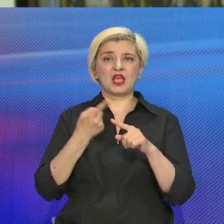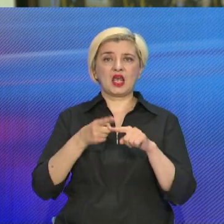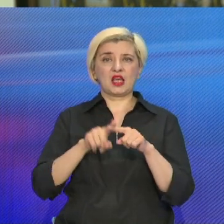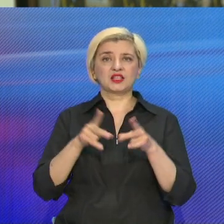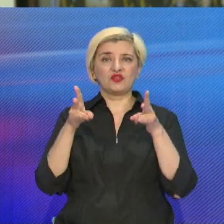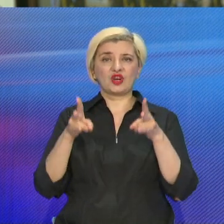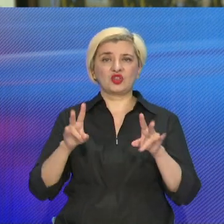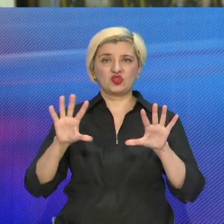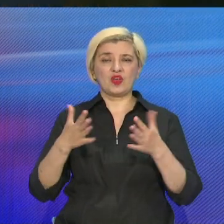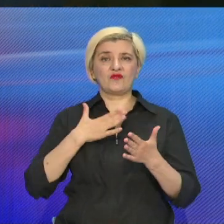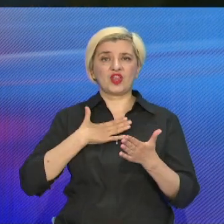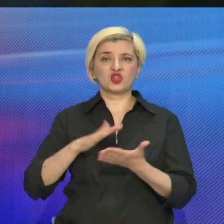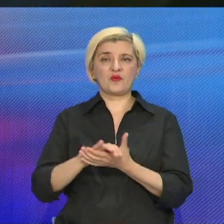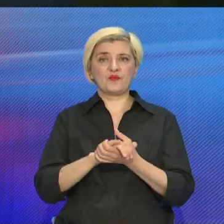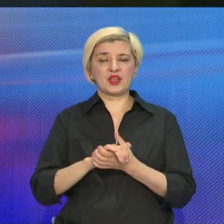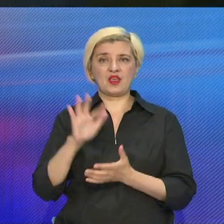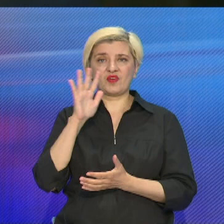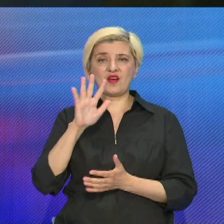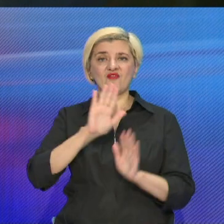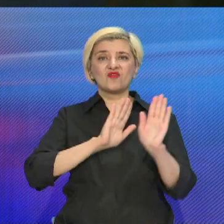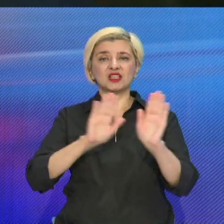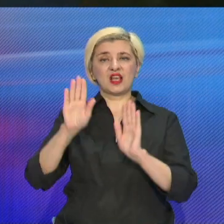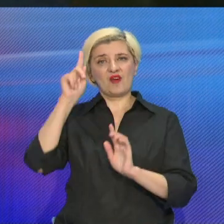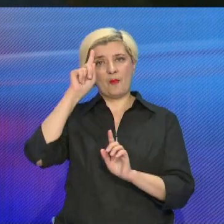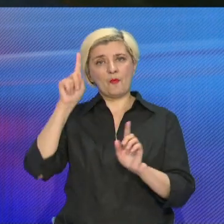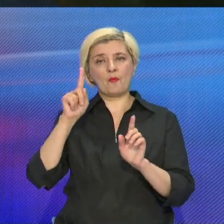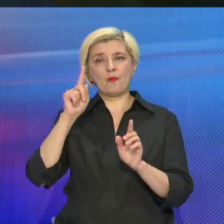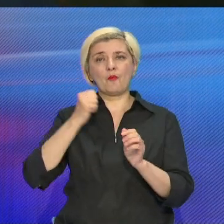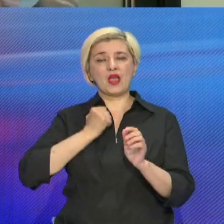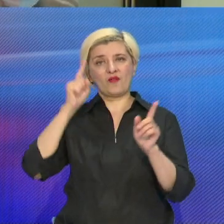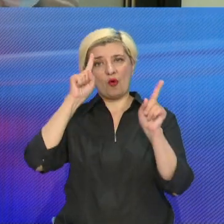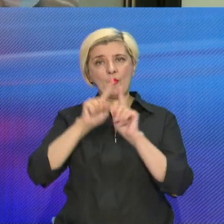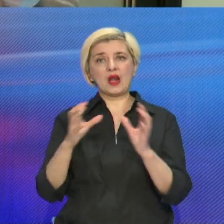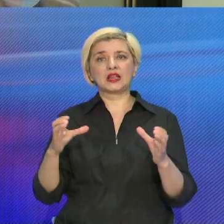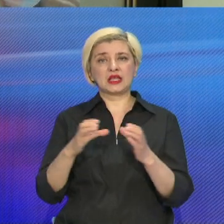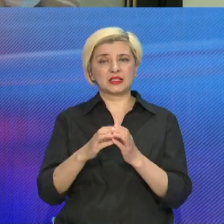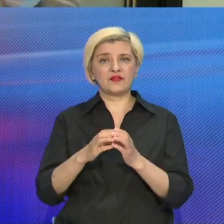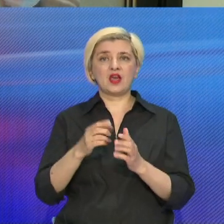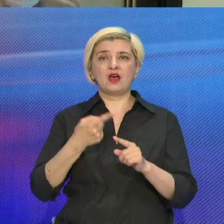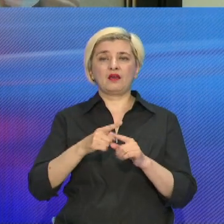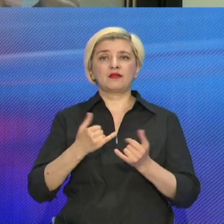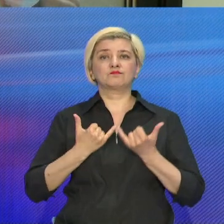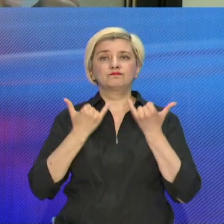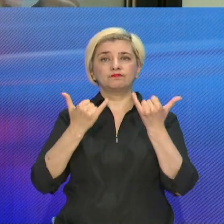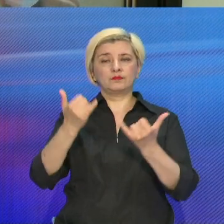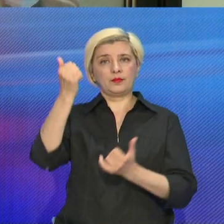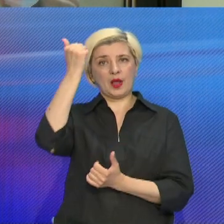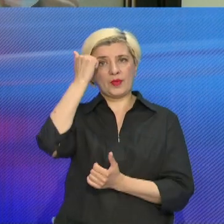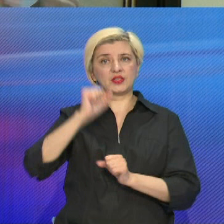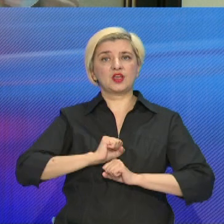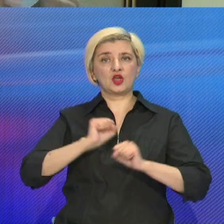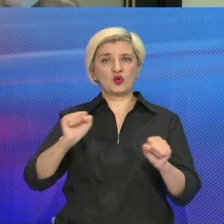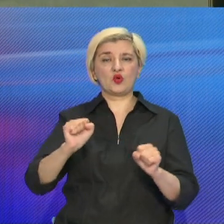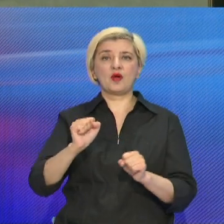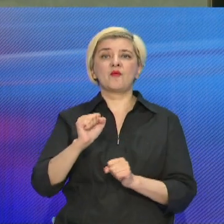наше мирное время. Выстава «Боевое братерство» – это данина памяти героям, которые здійснили свой подвиг под час Великой Айчинной